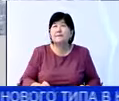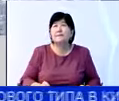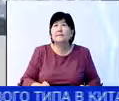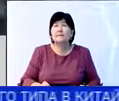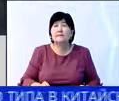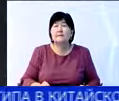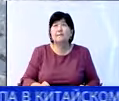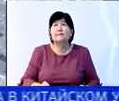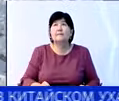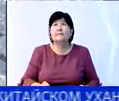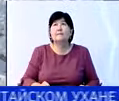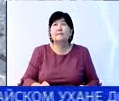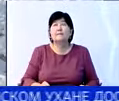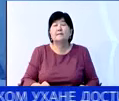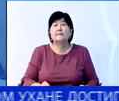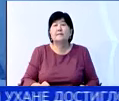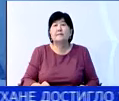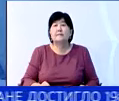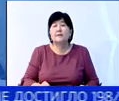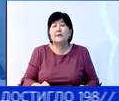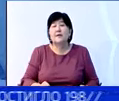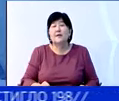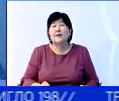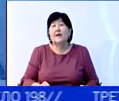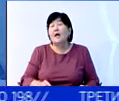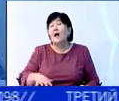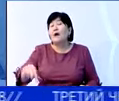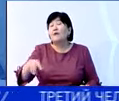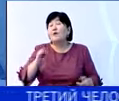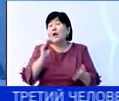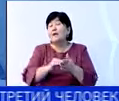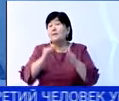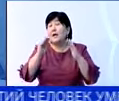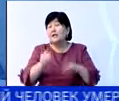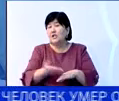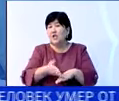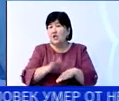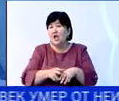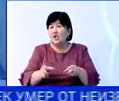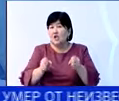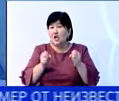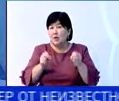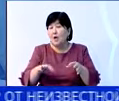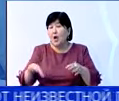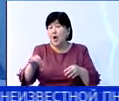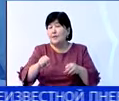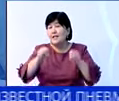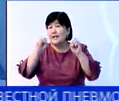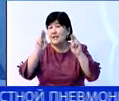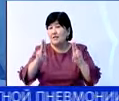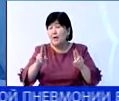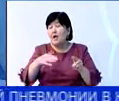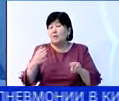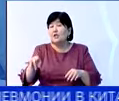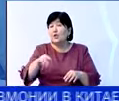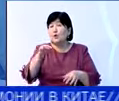Кожумуратов, Турихан Кожахметов, телеканал «Кызылорда». В регионе отмечено снижение тяжких преступлений. Областной специализированный